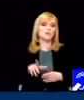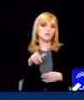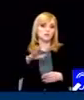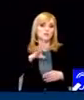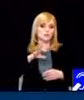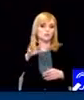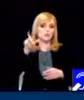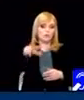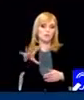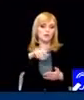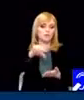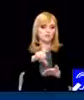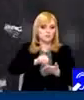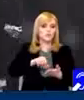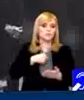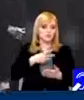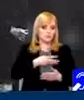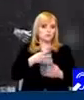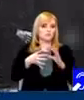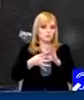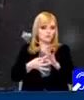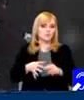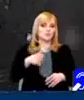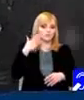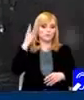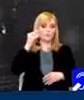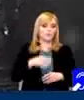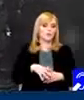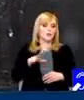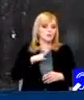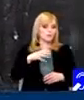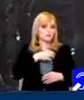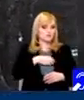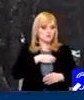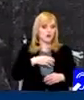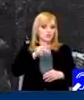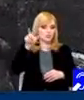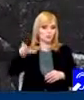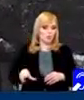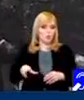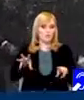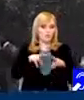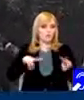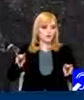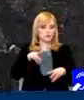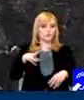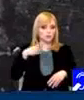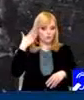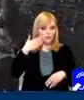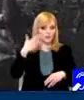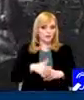pentru, mă rog, idealul unirii. Alexandru Marghiloman a deținut funcții importante în guvernul român în cadrul mai multor ministere, iar în